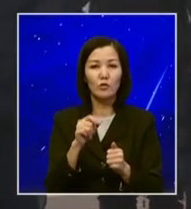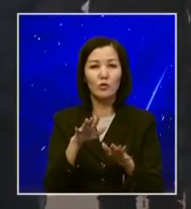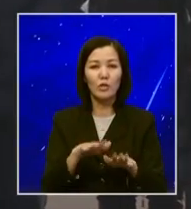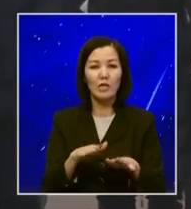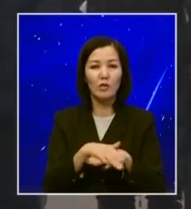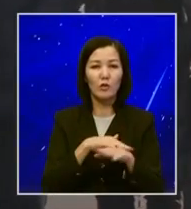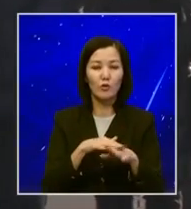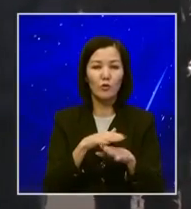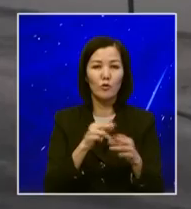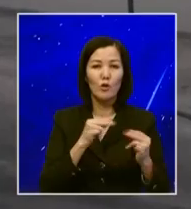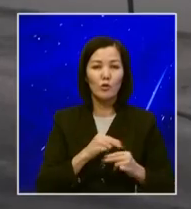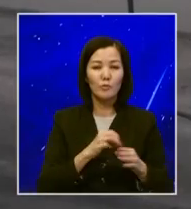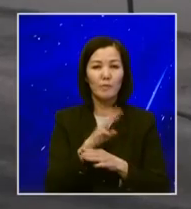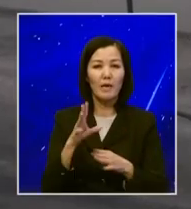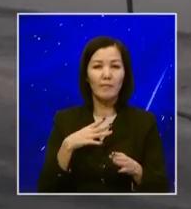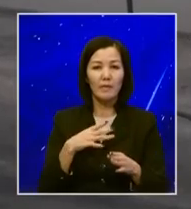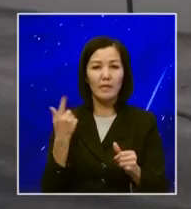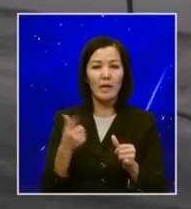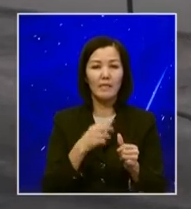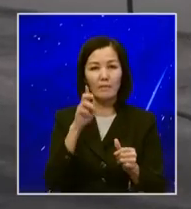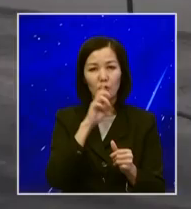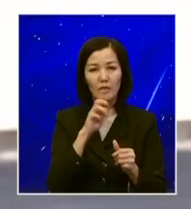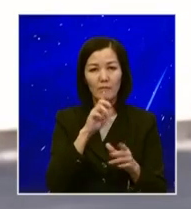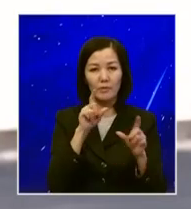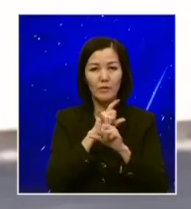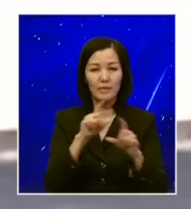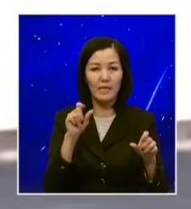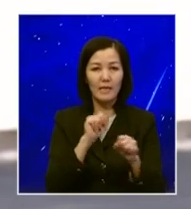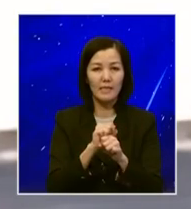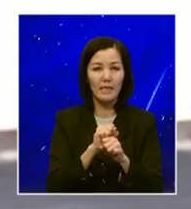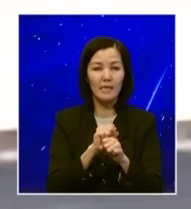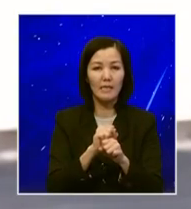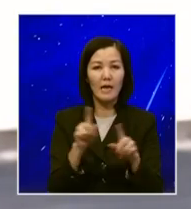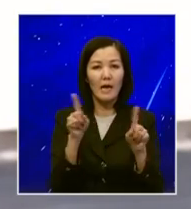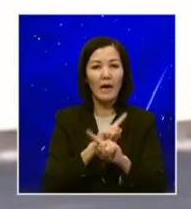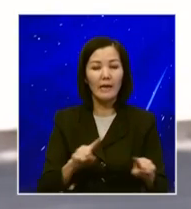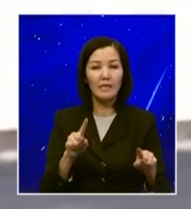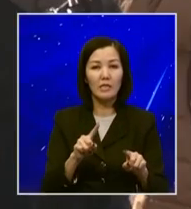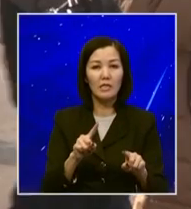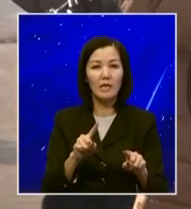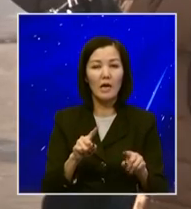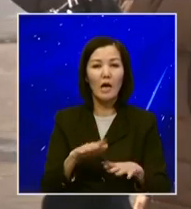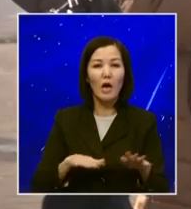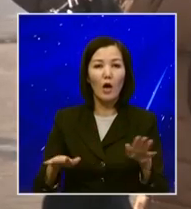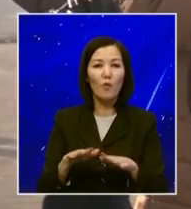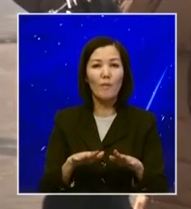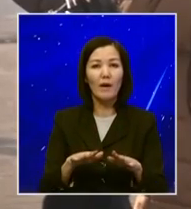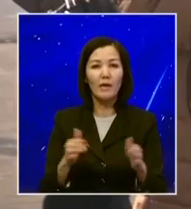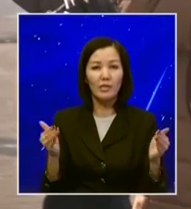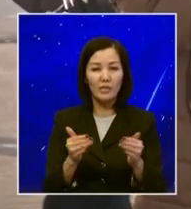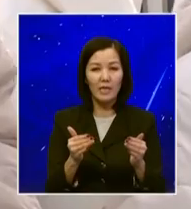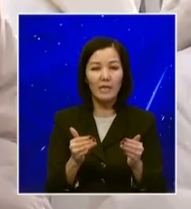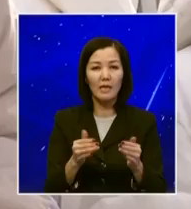жергілікті тұрғын тұрақты жұмыспен қамтылды. Аталмыш жанармай бекетінің өзге станциялардан артықшылығы аз емес. Аумағы ат шаптырым бекет